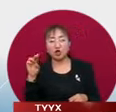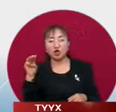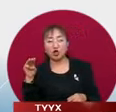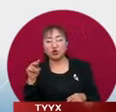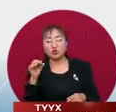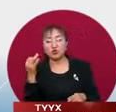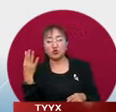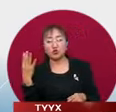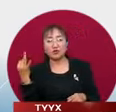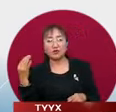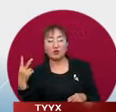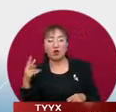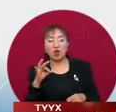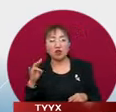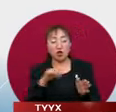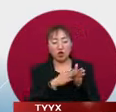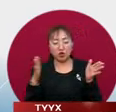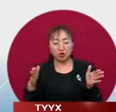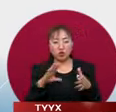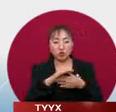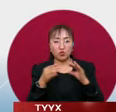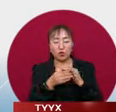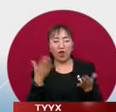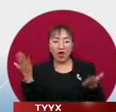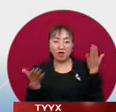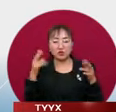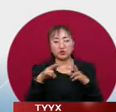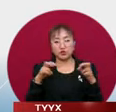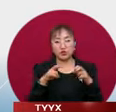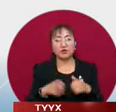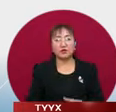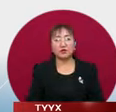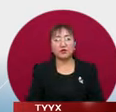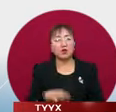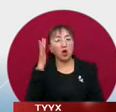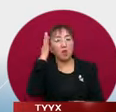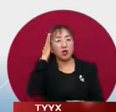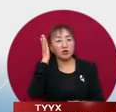түүхийг харьцуулан судлах юм байна. За тэгвэл одоо багш нь нэгэн бодлогыг хүүхдүүдэрээ бодуулъя.